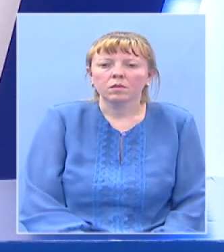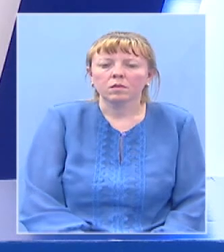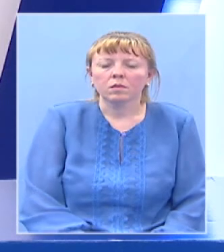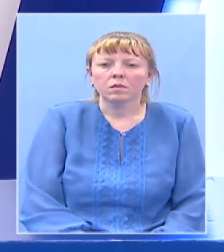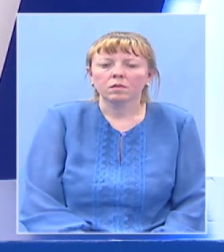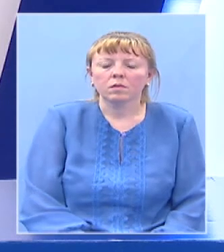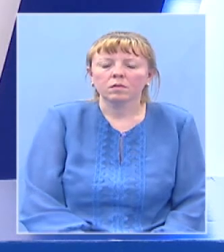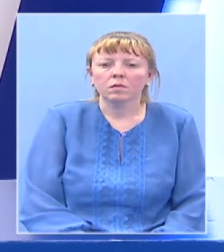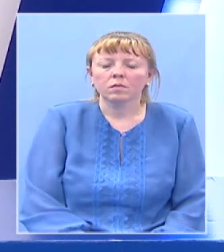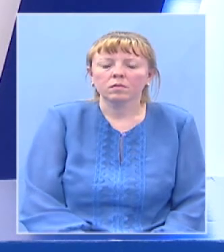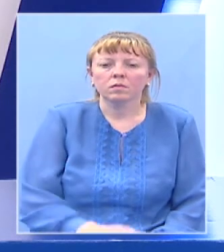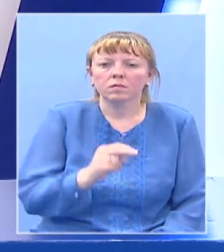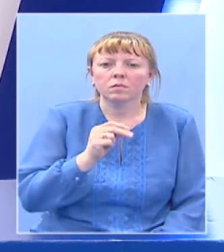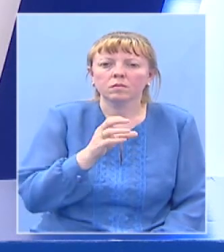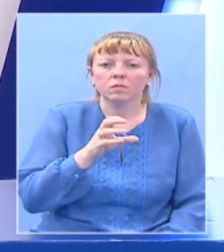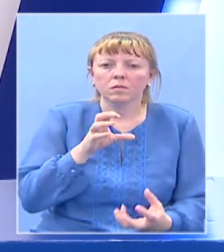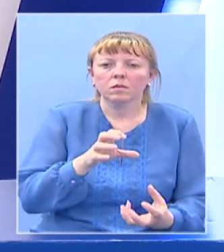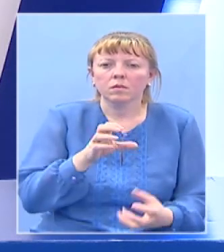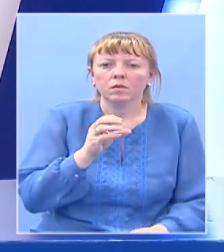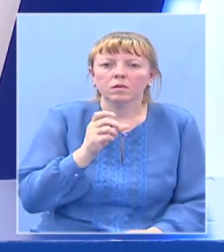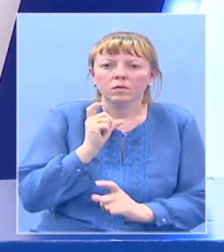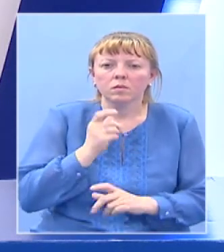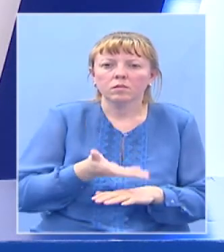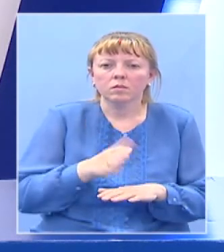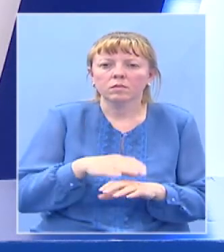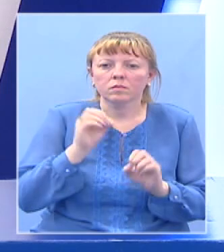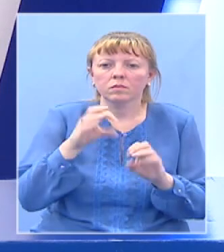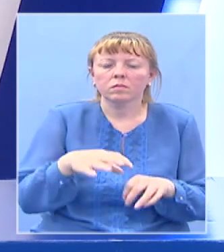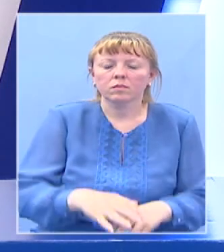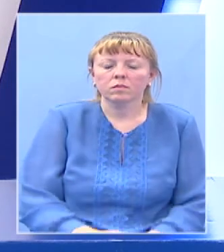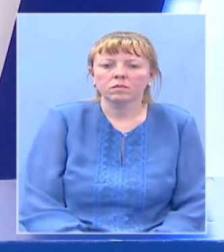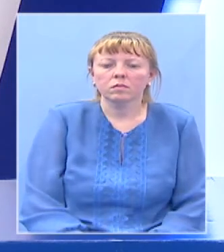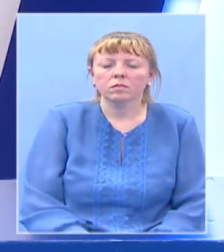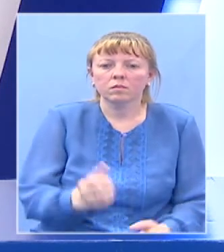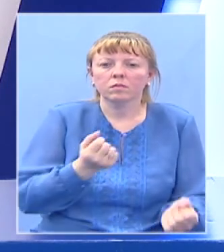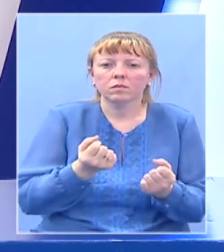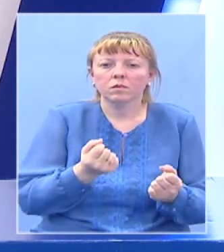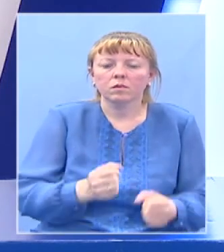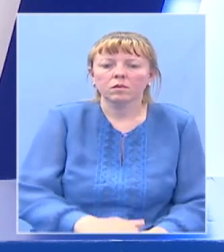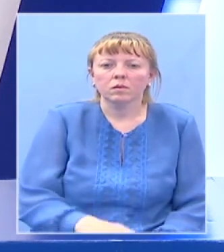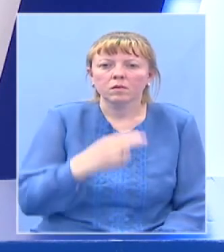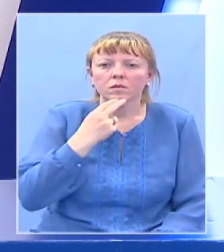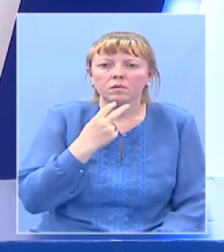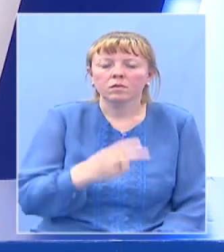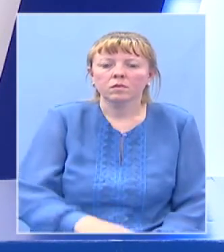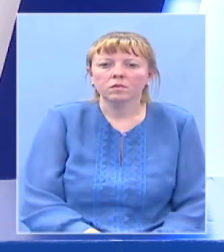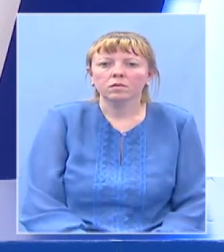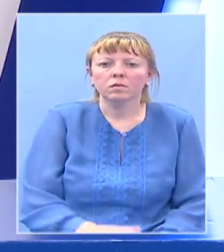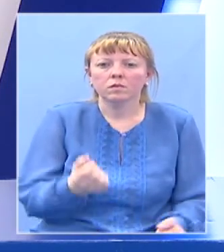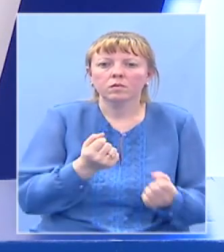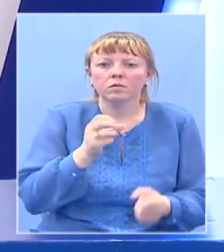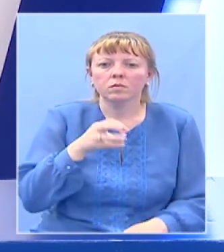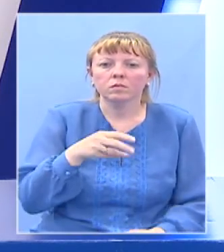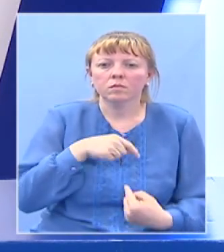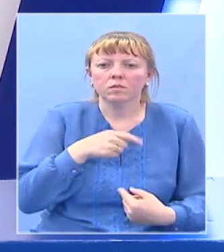также перевозка пассажиров и багажа автомобильным транспортом за соблюдением водителями режима